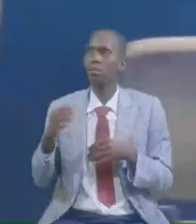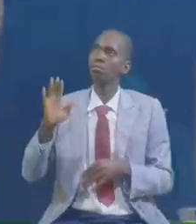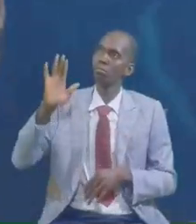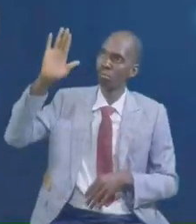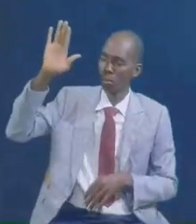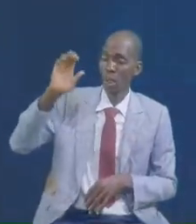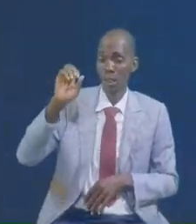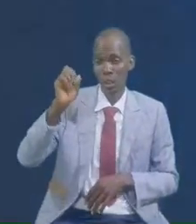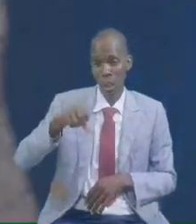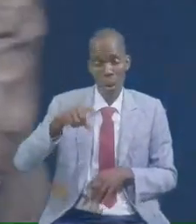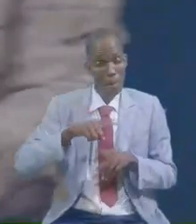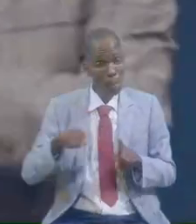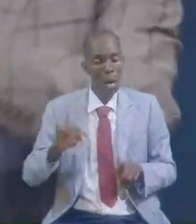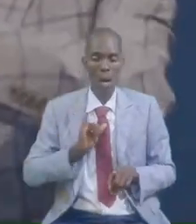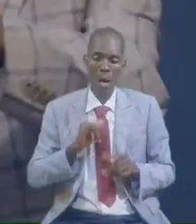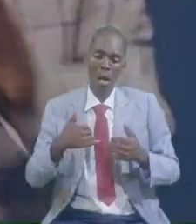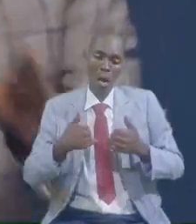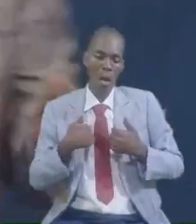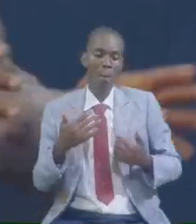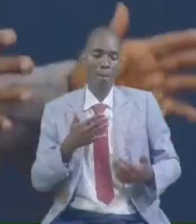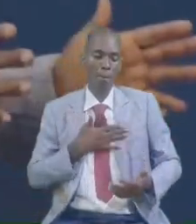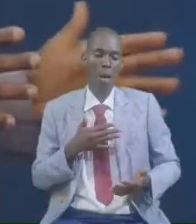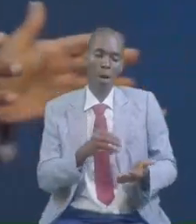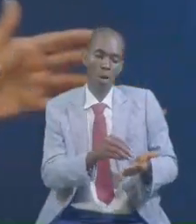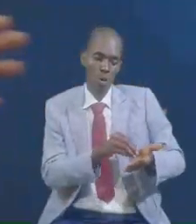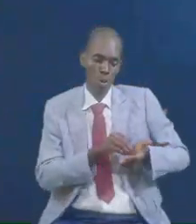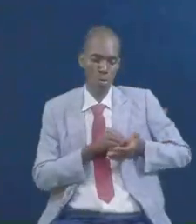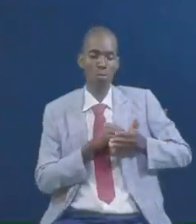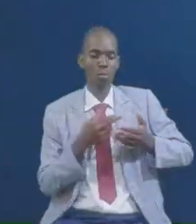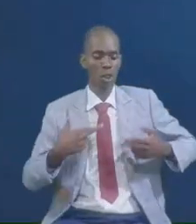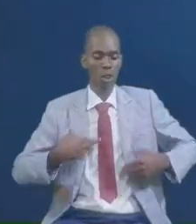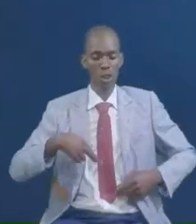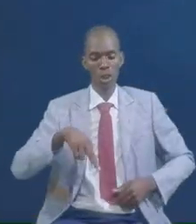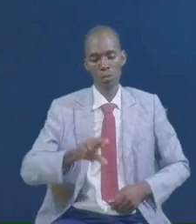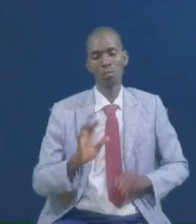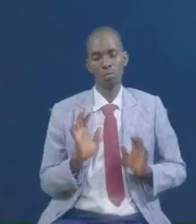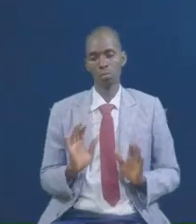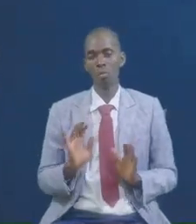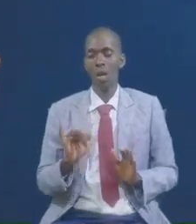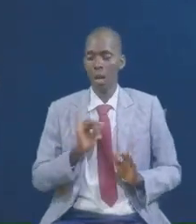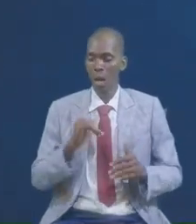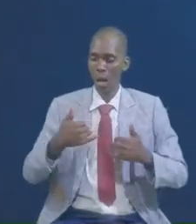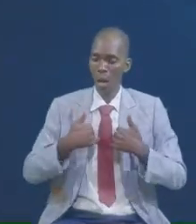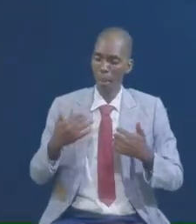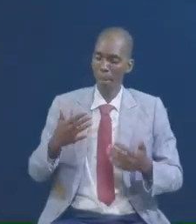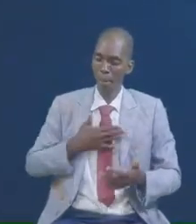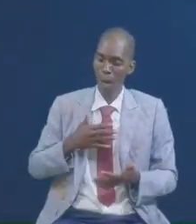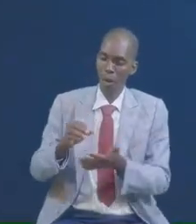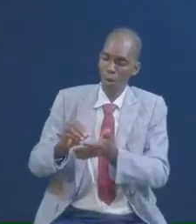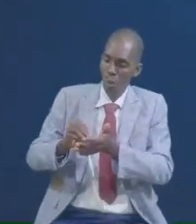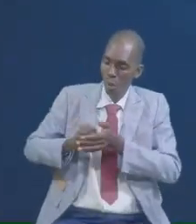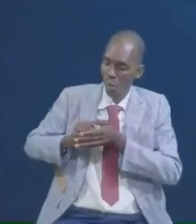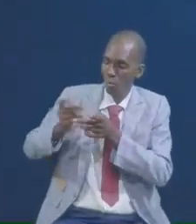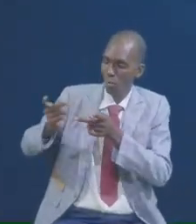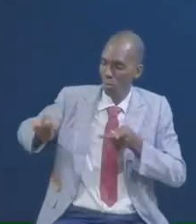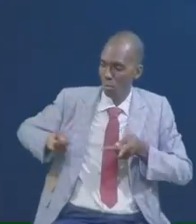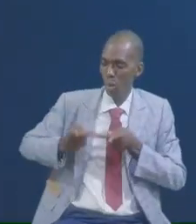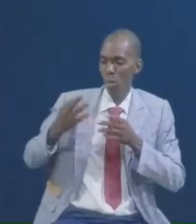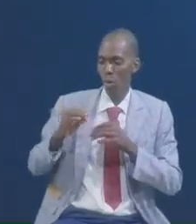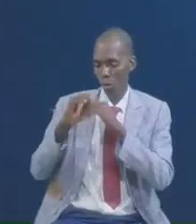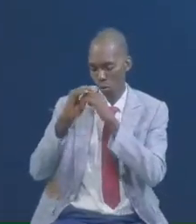mes dirigeants, le Sanhédrin. Ah, j'ai ceux-là avec qui je communie. Et on